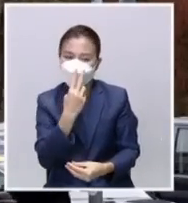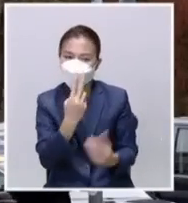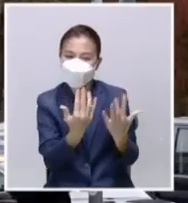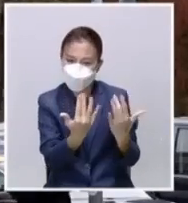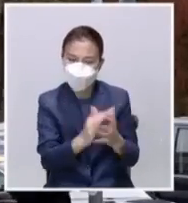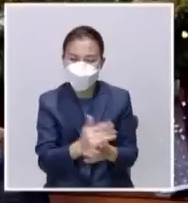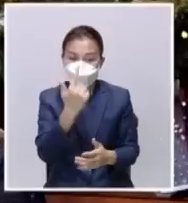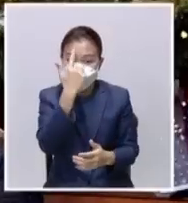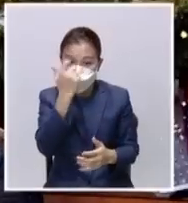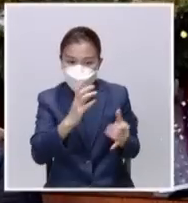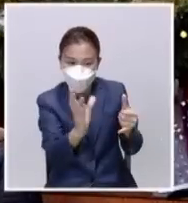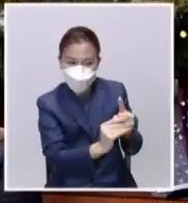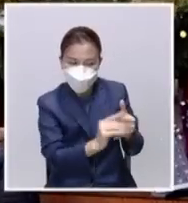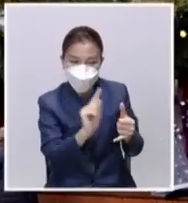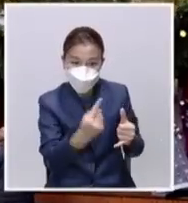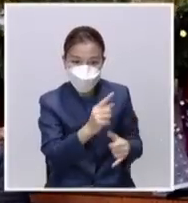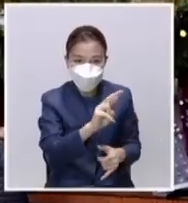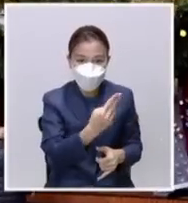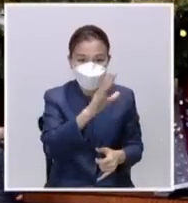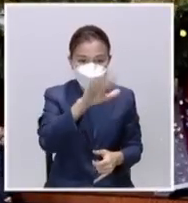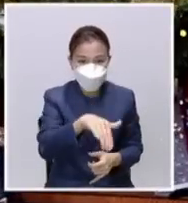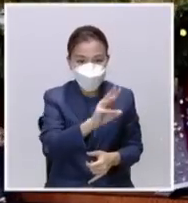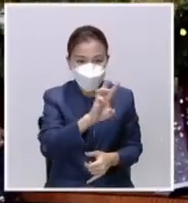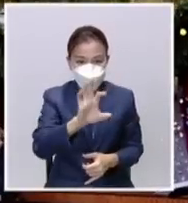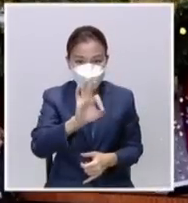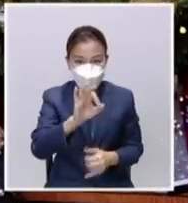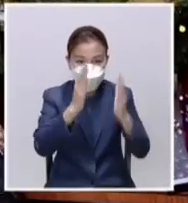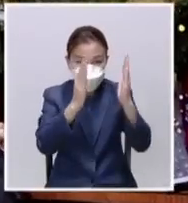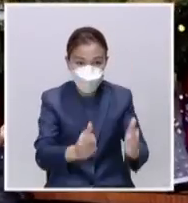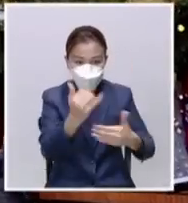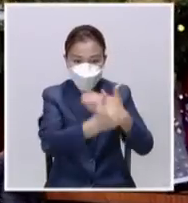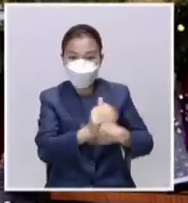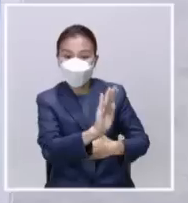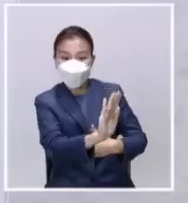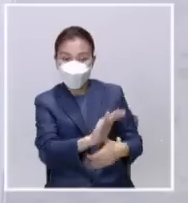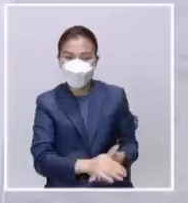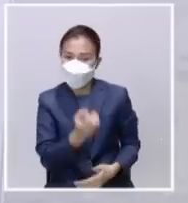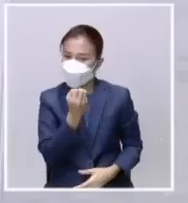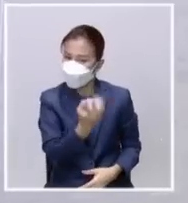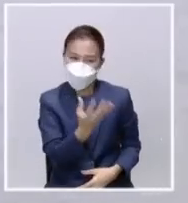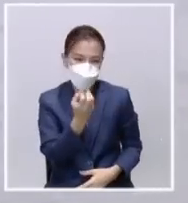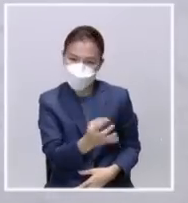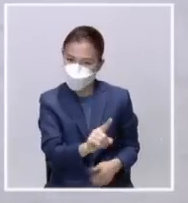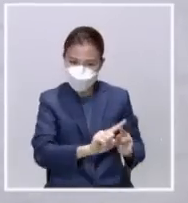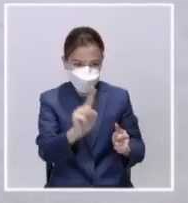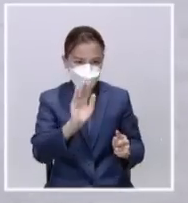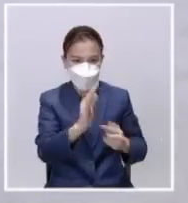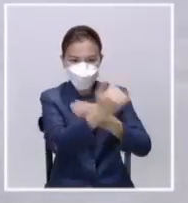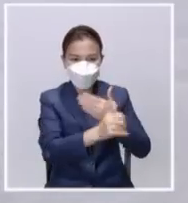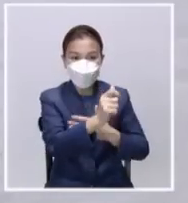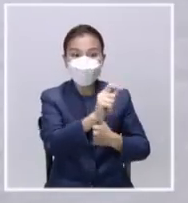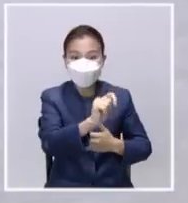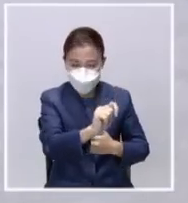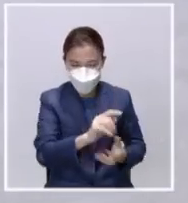พบผู้ป่วยรายใหม่ 15,609 คนในวันเดียวทั่วประเทศจำนวนสูงสุดนับตั้งแต่เกิดการระบาดในประเทศเลยค่ะ